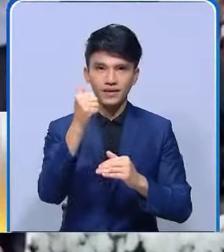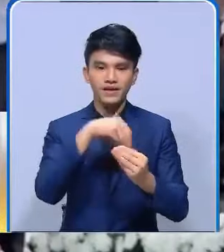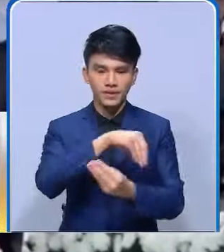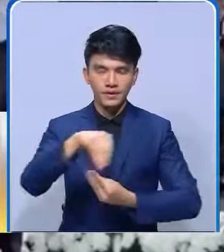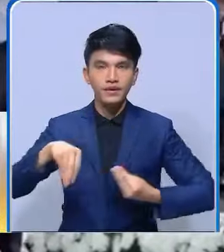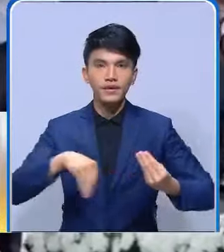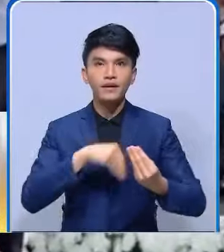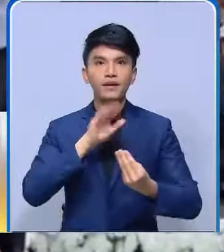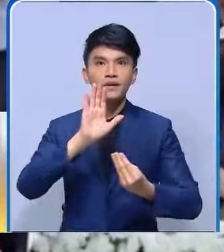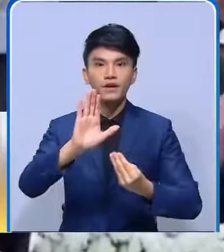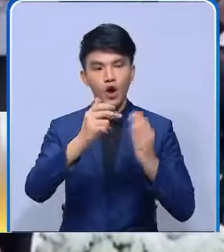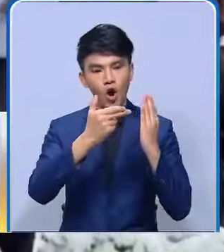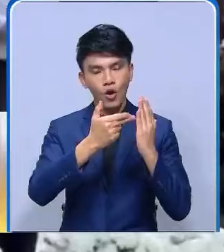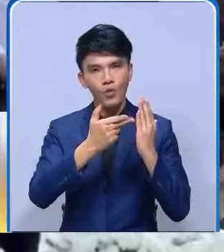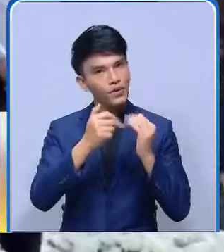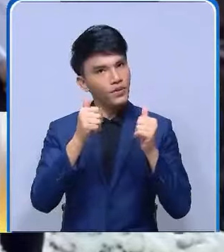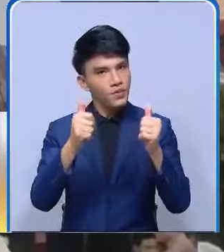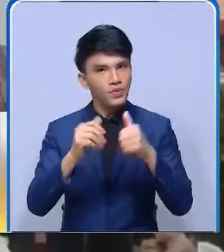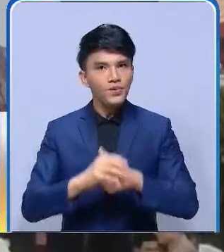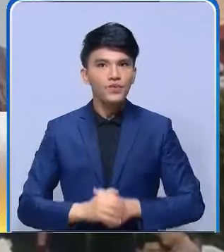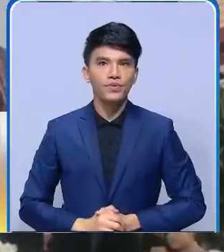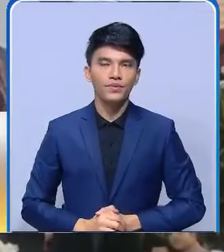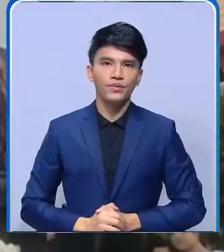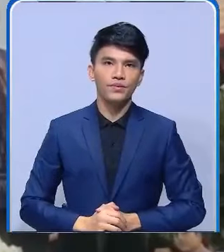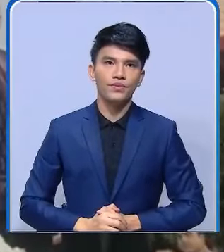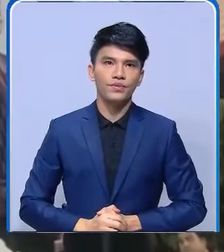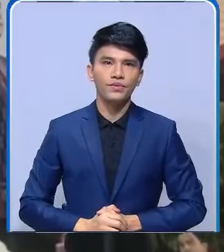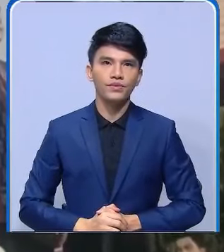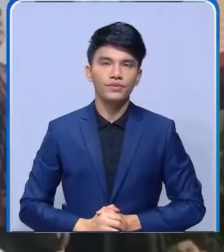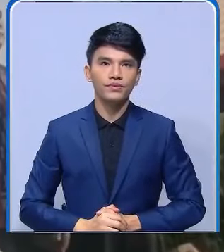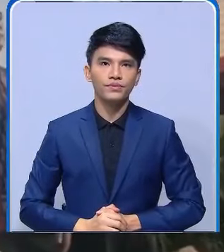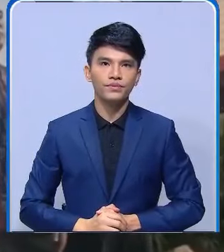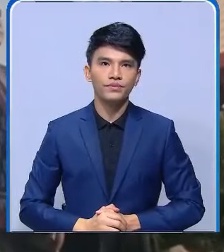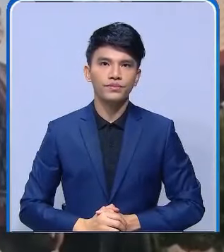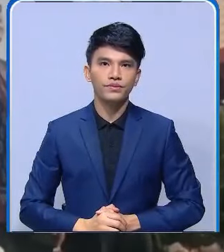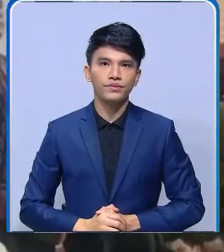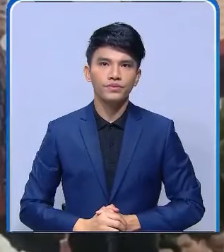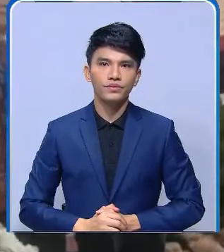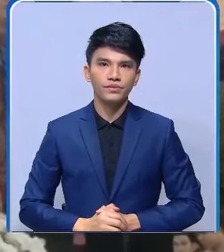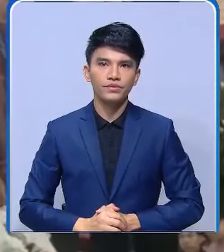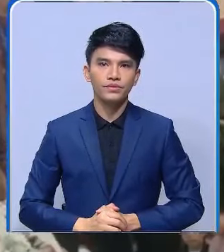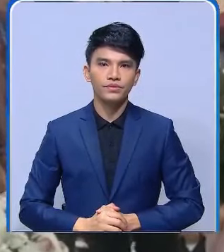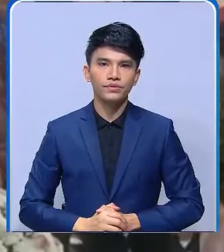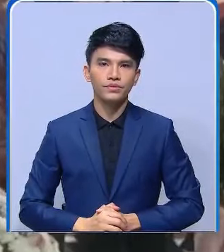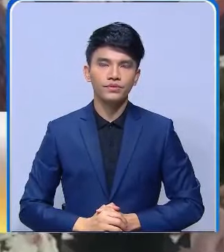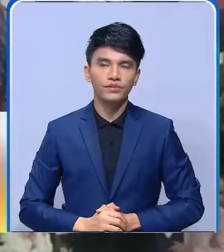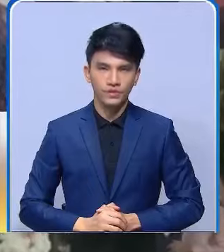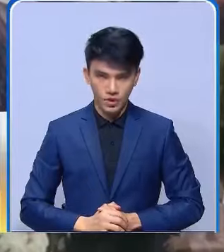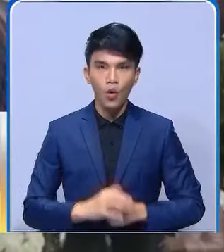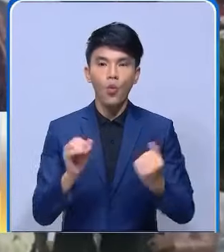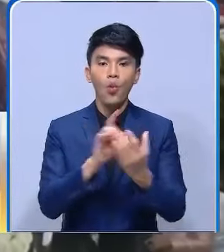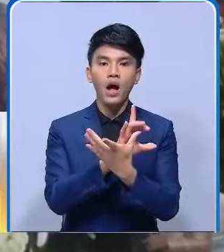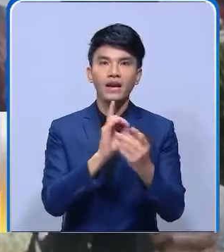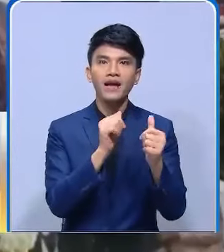พื้นที่เนี่ยหมุนเวียนค่ะ การที่มีเทศกาลดีๆแบบนี้ในอีสานเนี่ยเราก็จะ